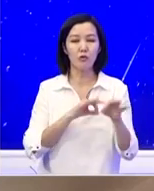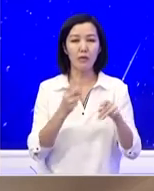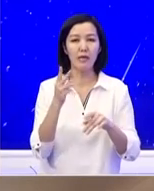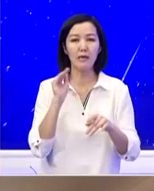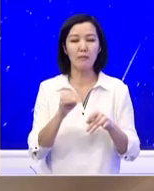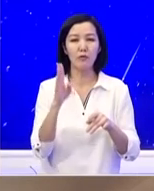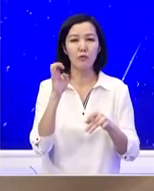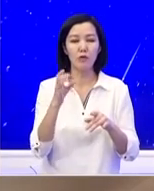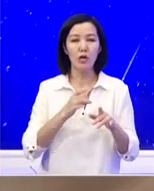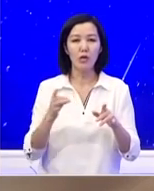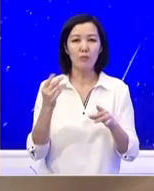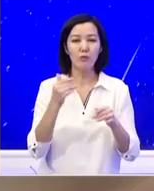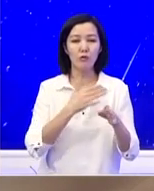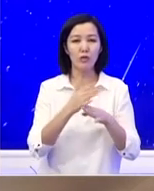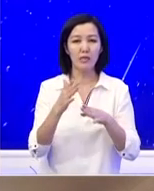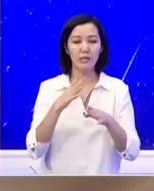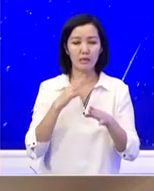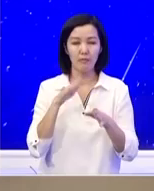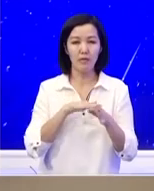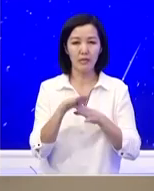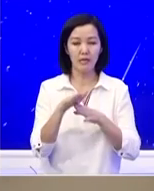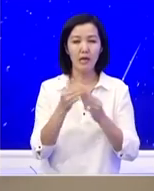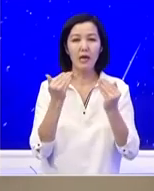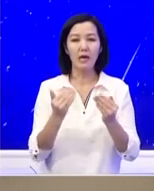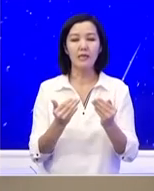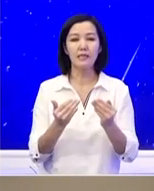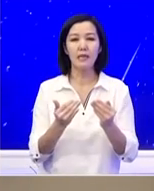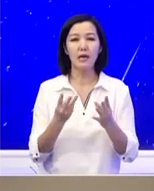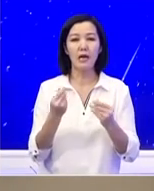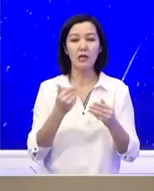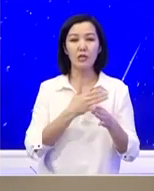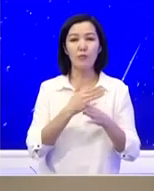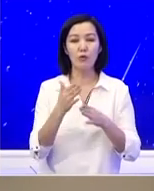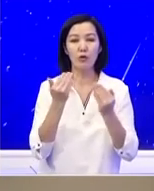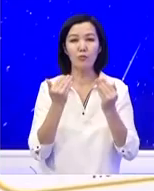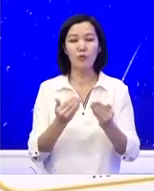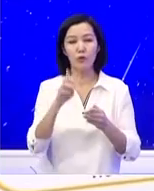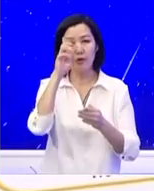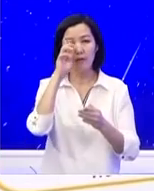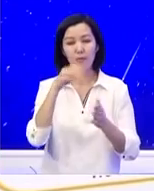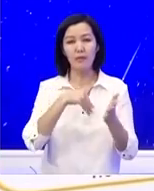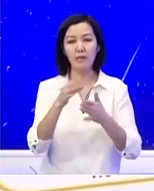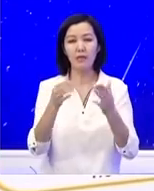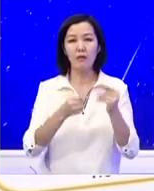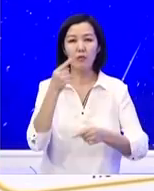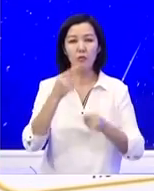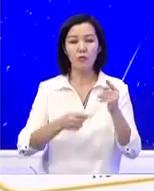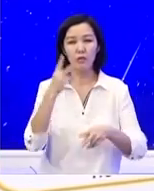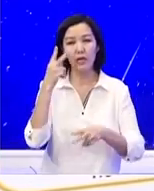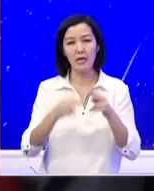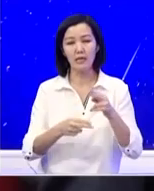2410 республикалық бюджет есебінен іске асырылады. Қазынадан қаражат бөлінген, бүгінге мемлекеттік сатып алу конкурстары